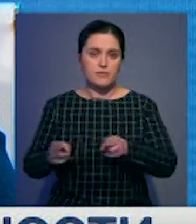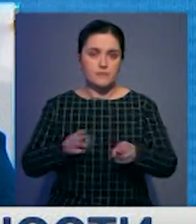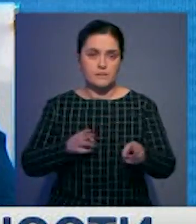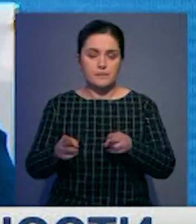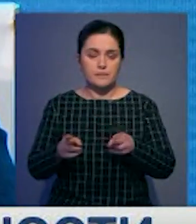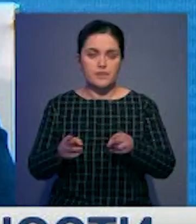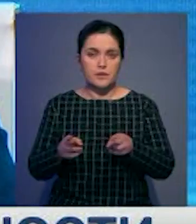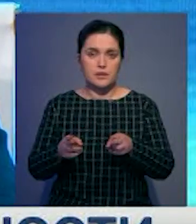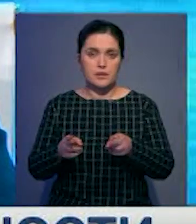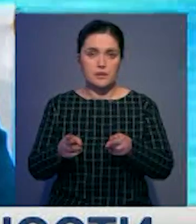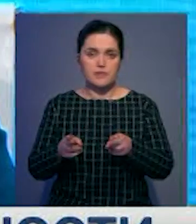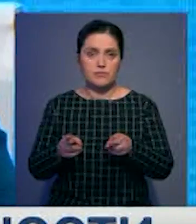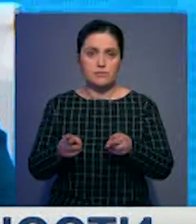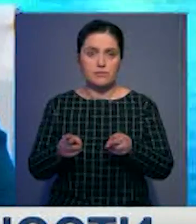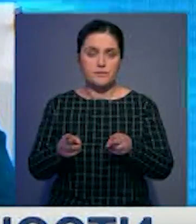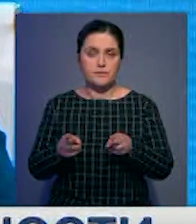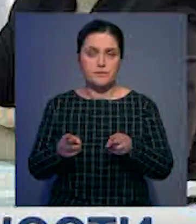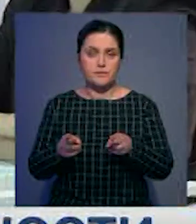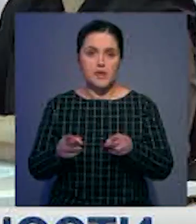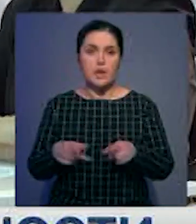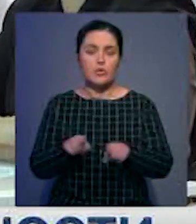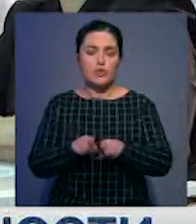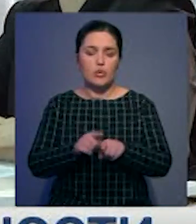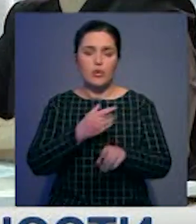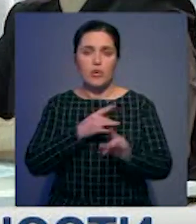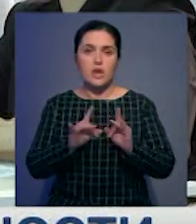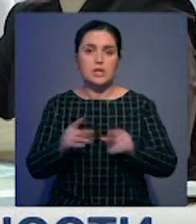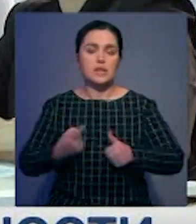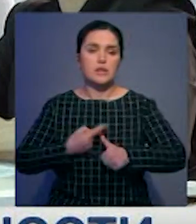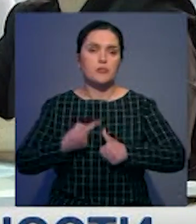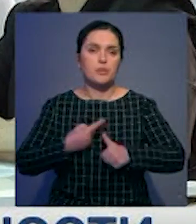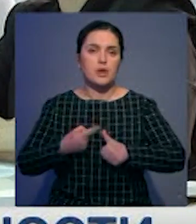сердце. Также хотелось бы сказать имя